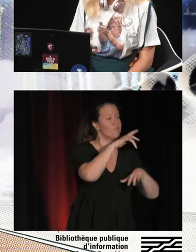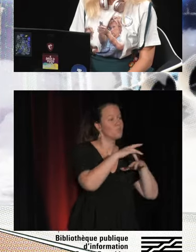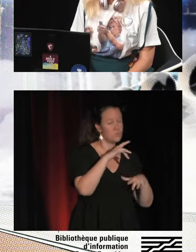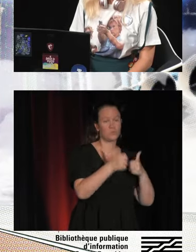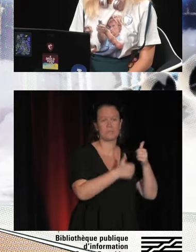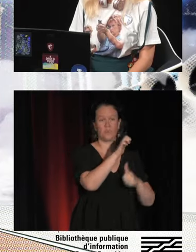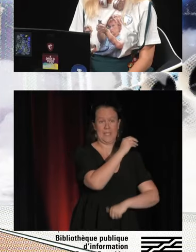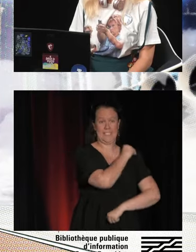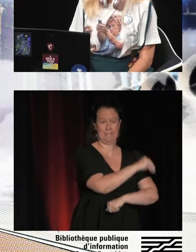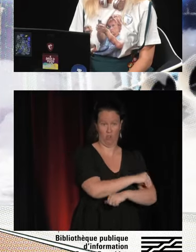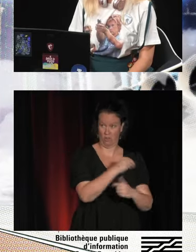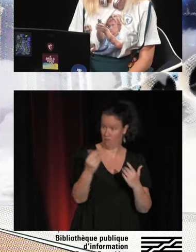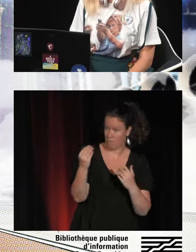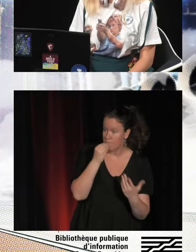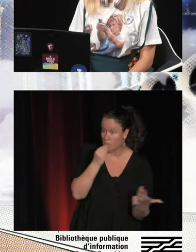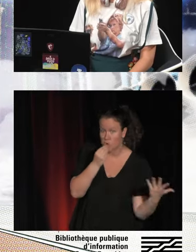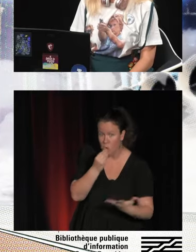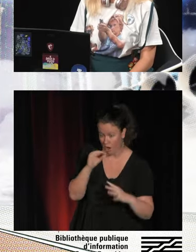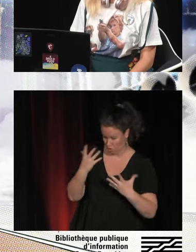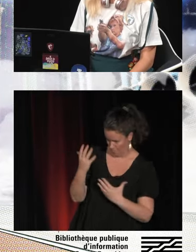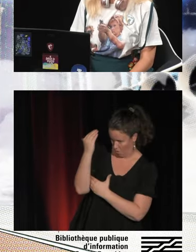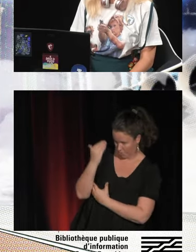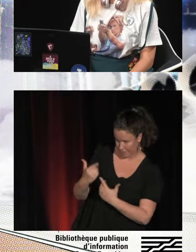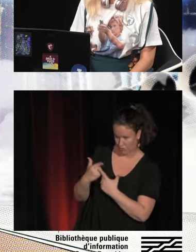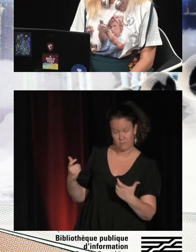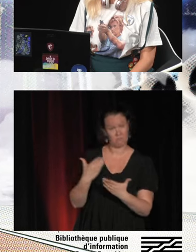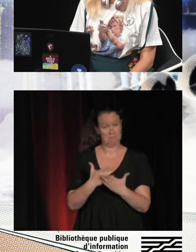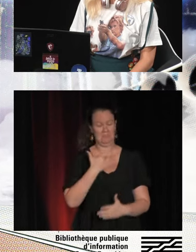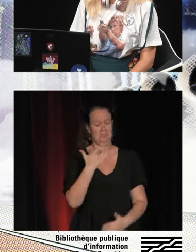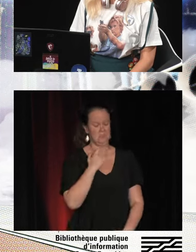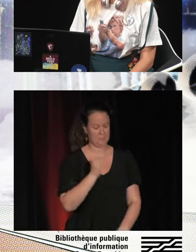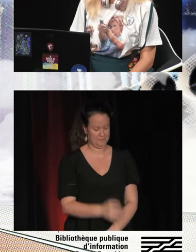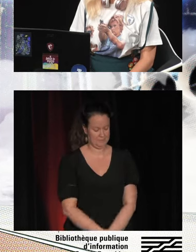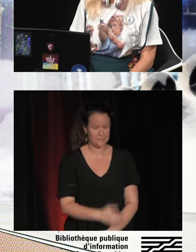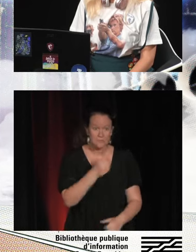absolument passionnant. Voilà, et là, évidemment, ça passe.